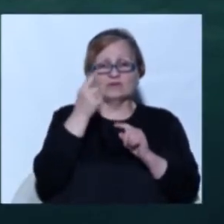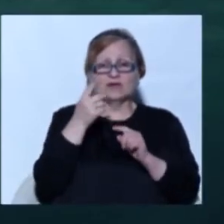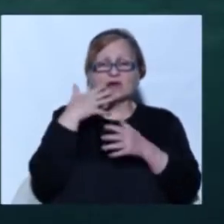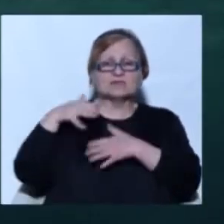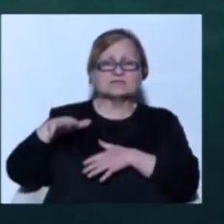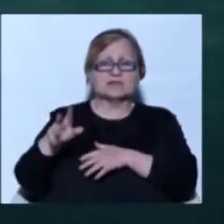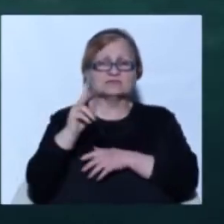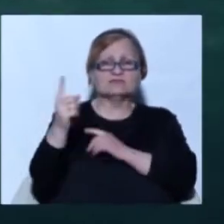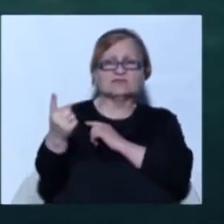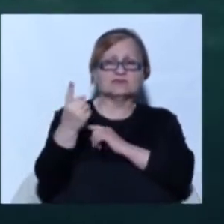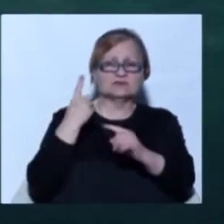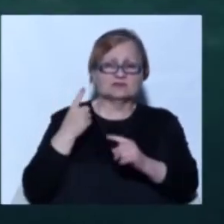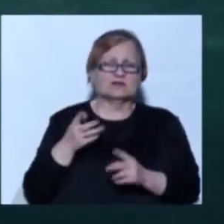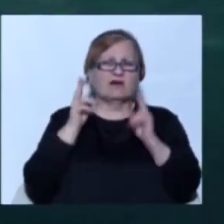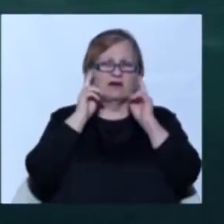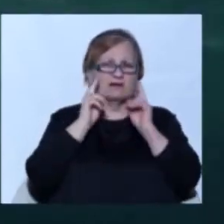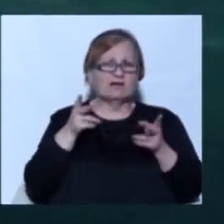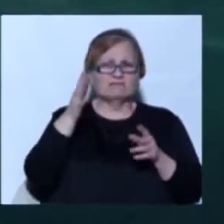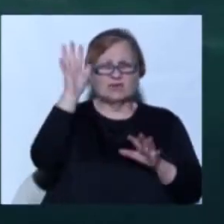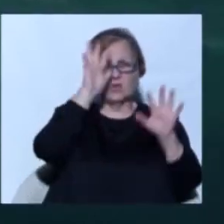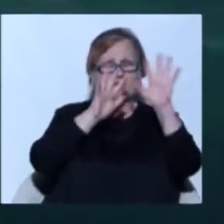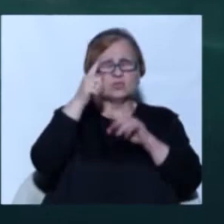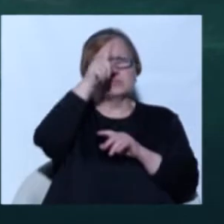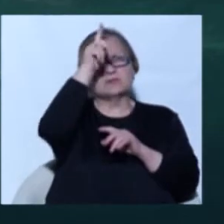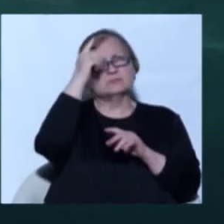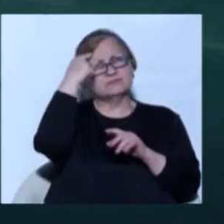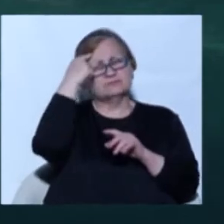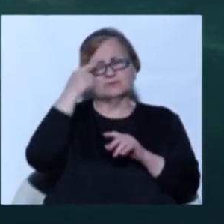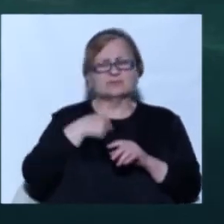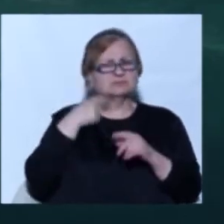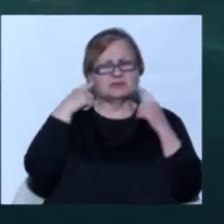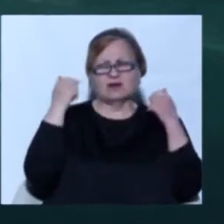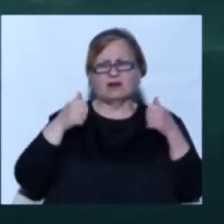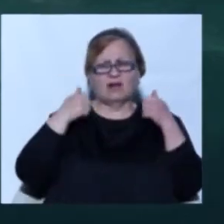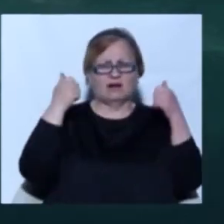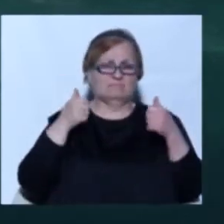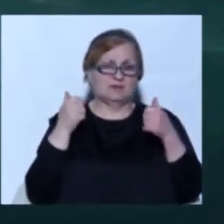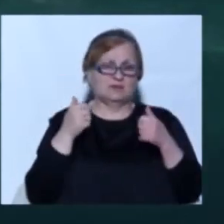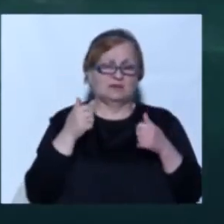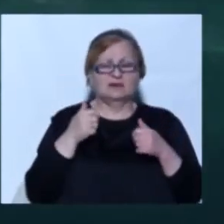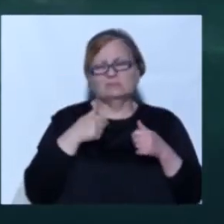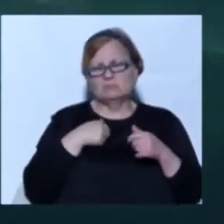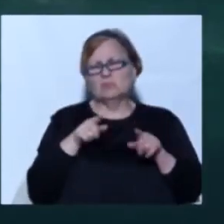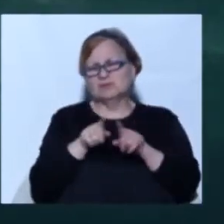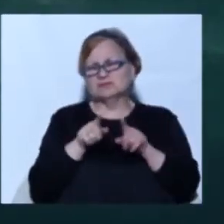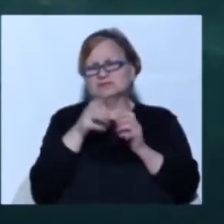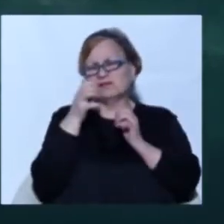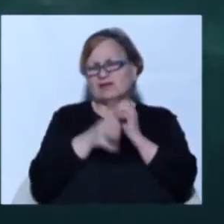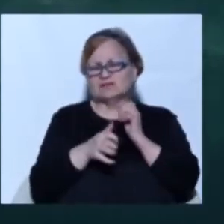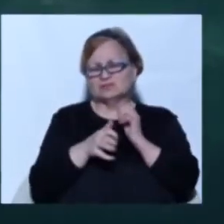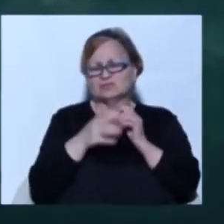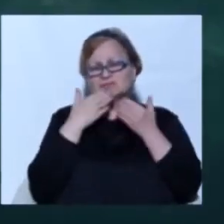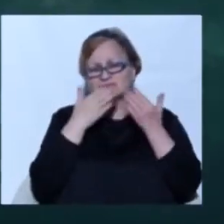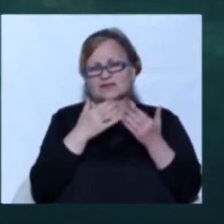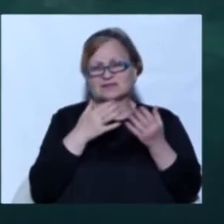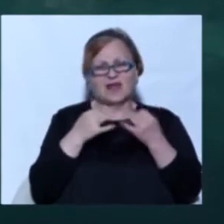ჩამოიარა. Რავი, ღრუბლებზე ვფიქრობდი და არა გამიგიარა, მეც სხვათა შორის ვიკითხე. Სალაპარაკოთ